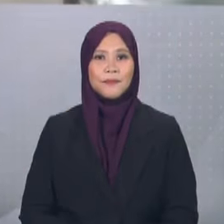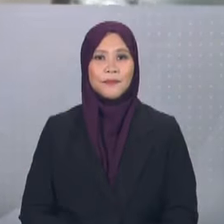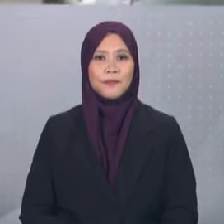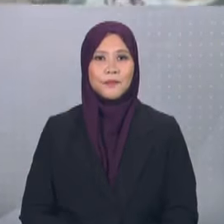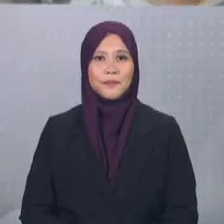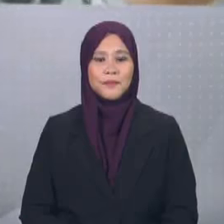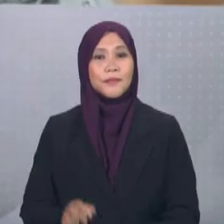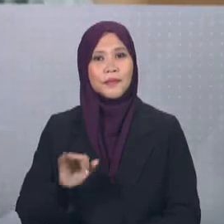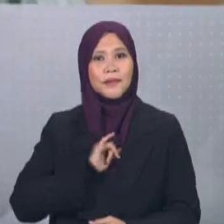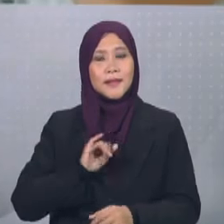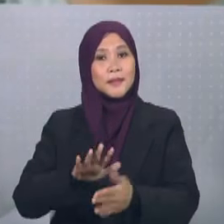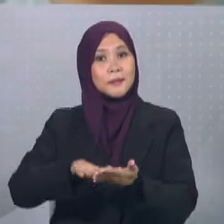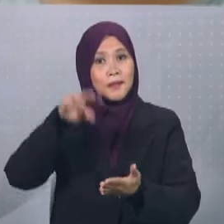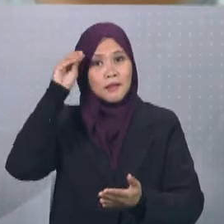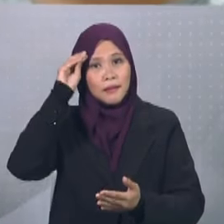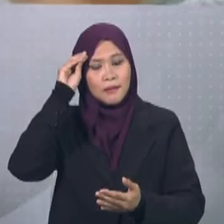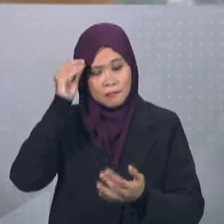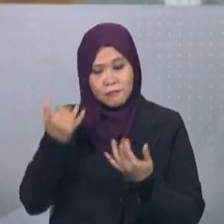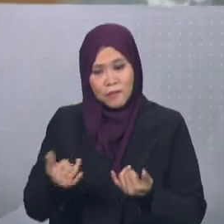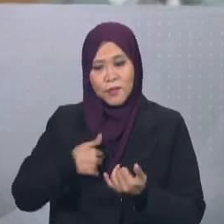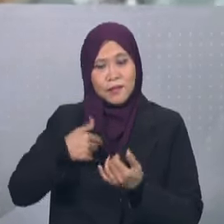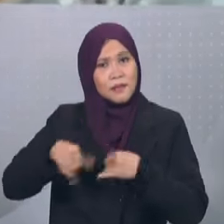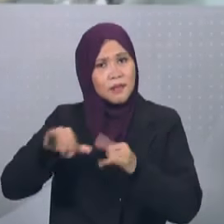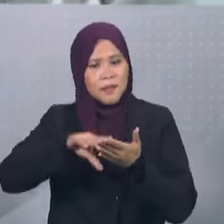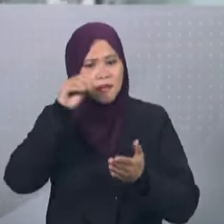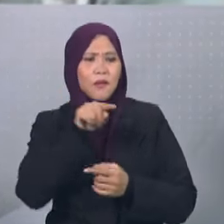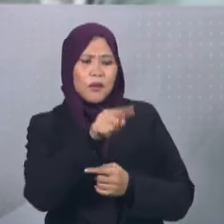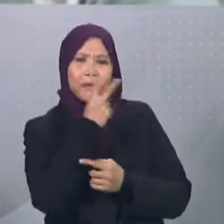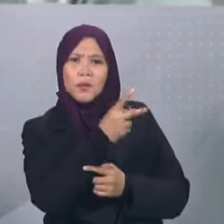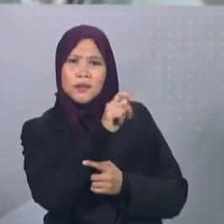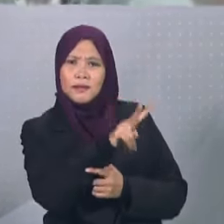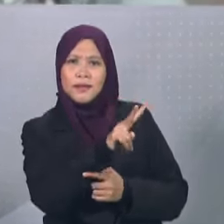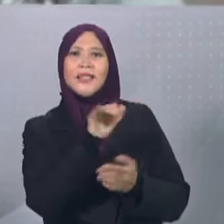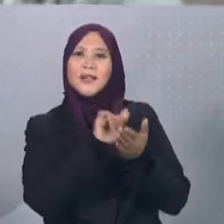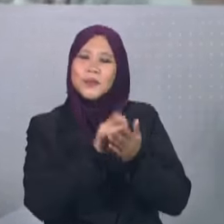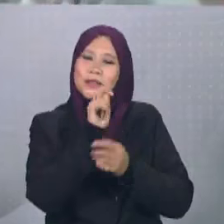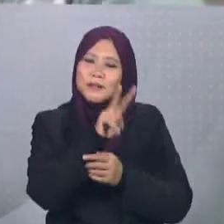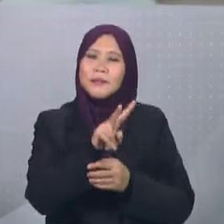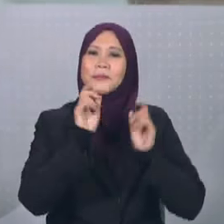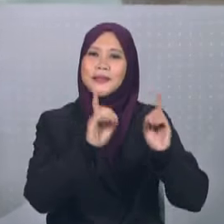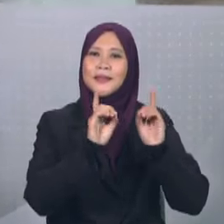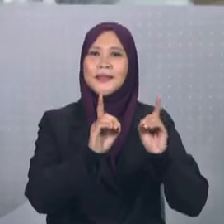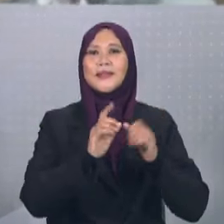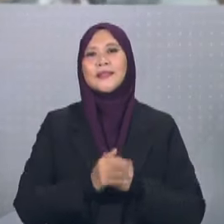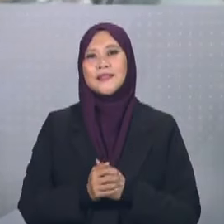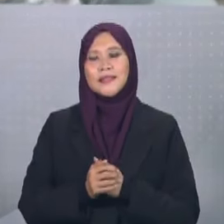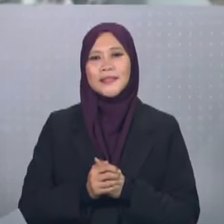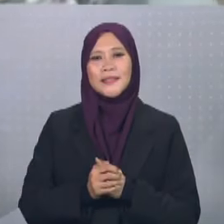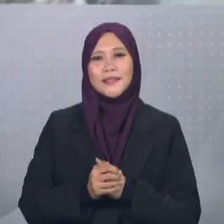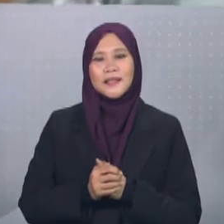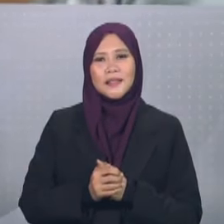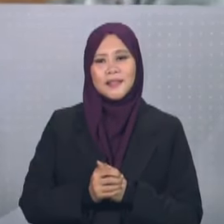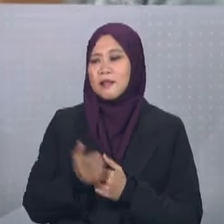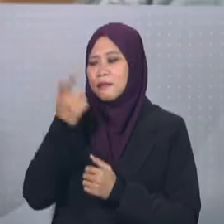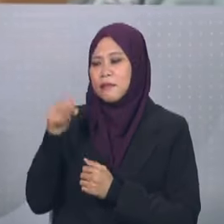Aku semua masa belajar. Aku setengah belajar lah ni. Kita tengok TV tu. Ke TV pendidikan lah. Kenapa belajar tak pakai buku je? Sebab